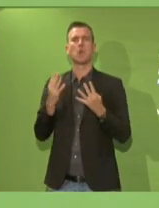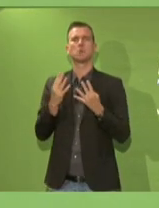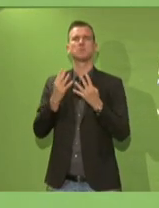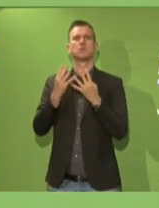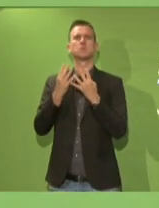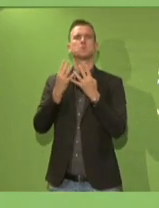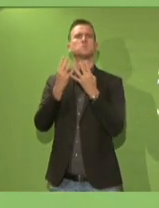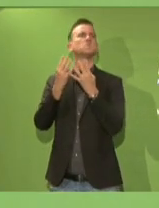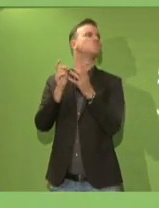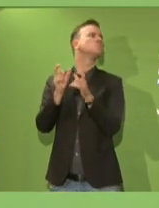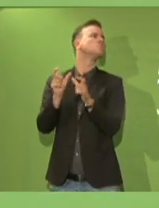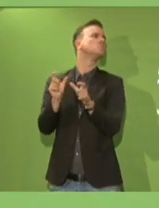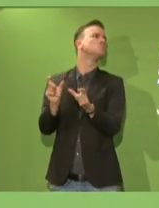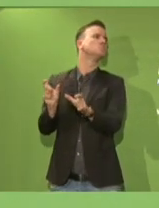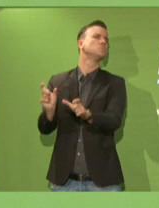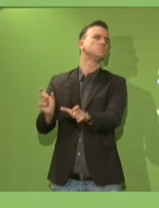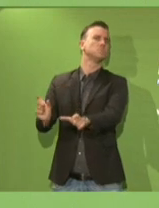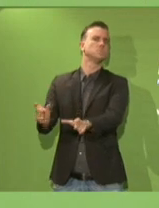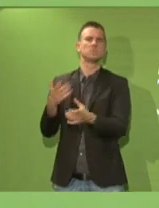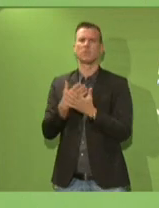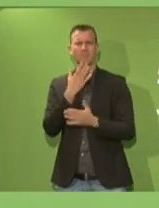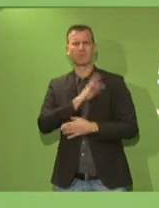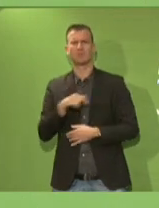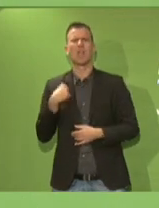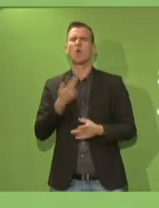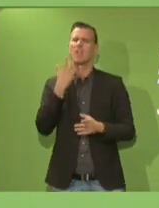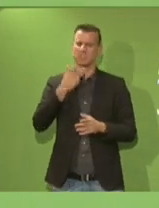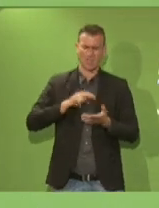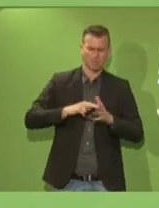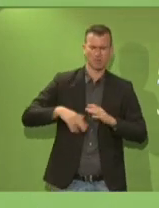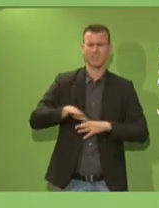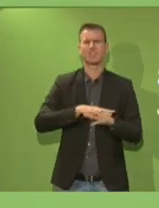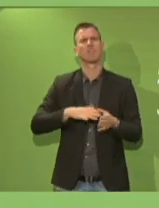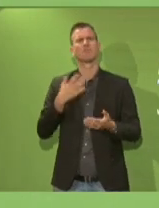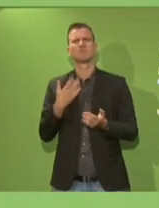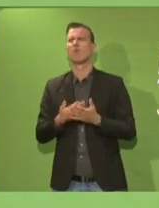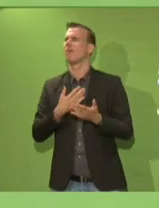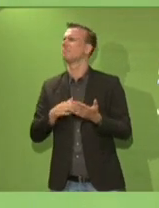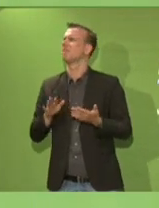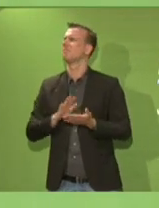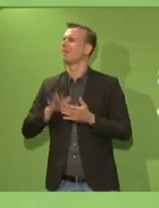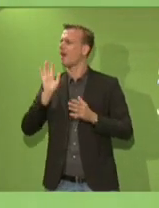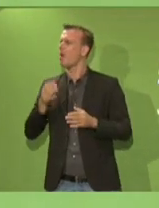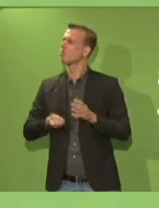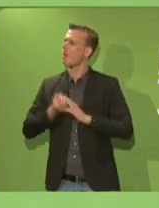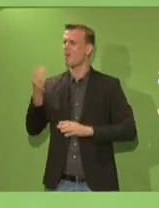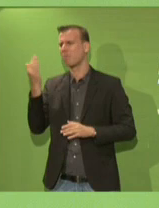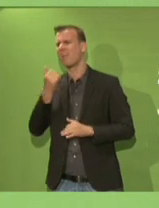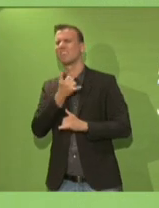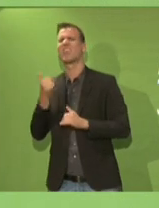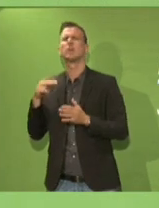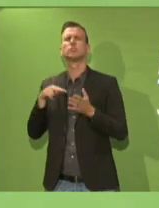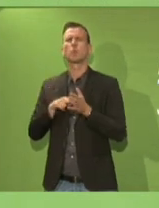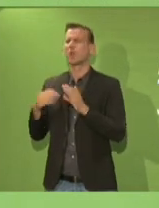zieht, und auch keine nationale Politik, die zaudert, die dann mal ein weiteres Paket schnürt, um syrische